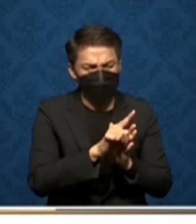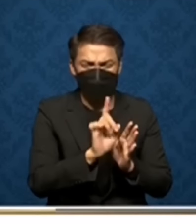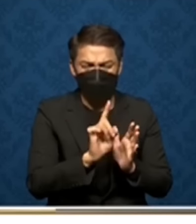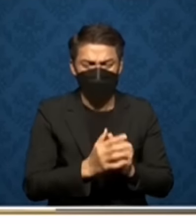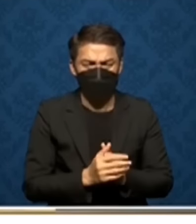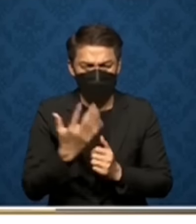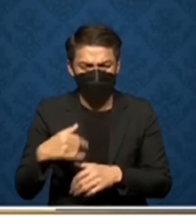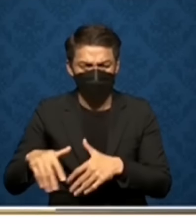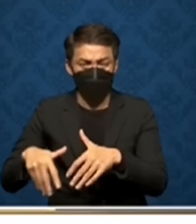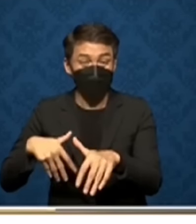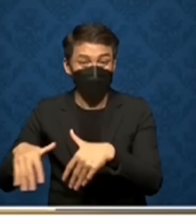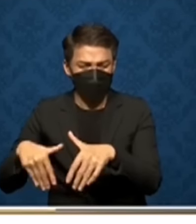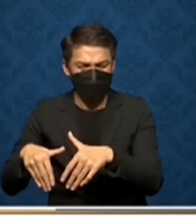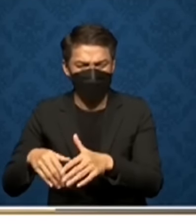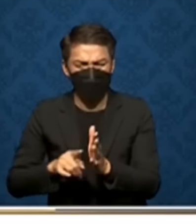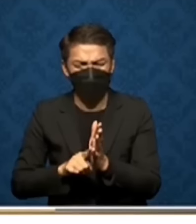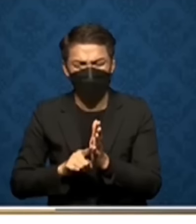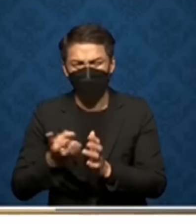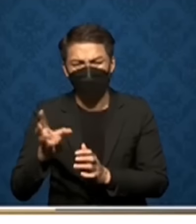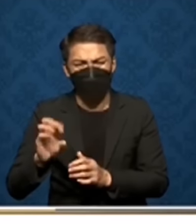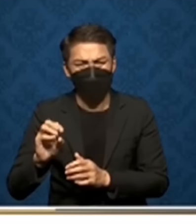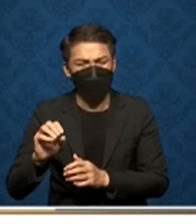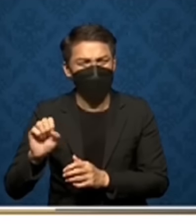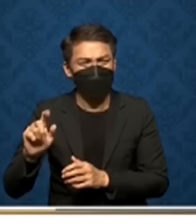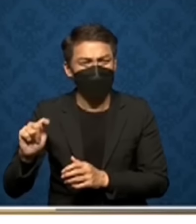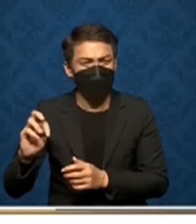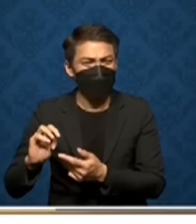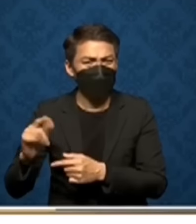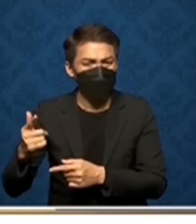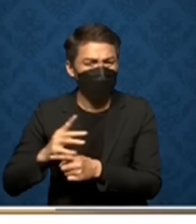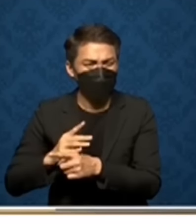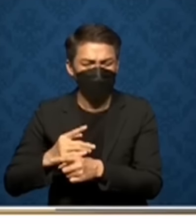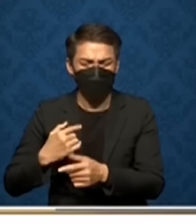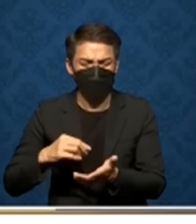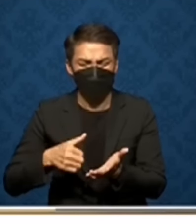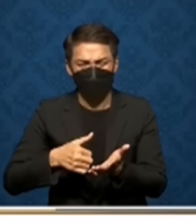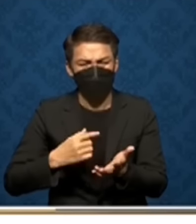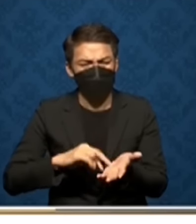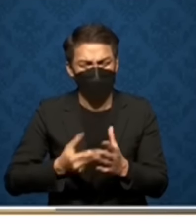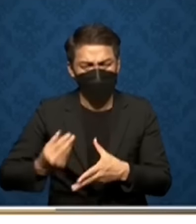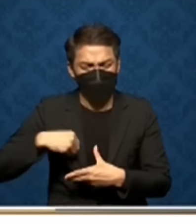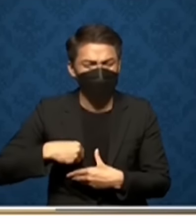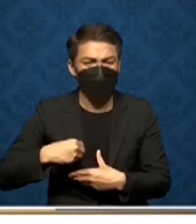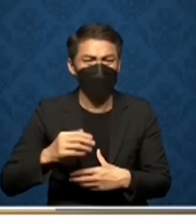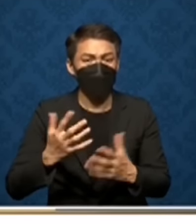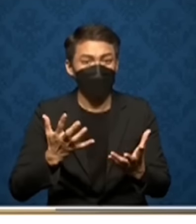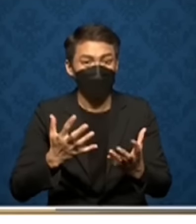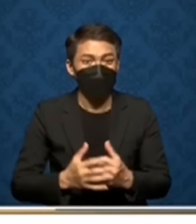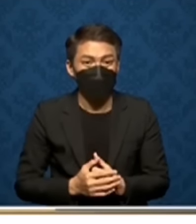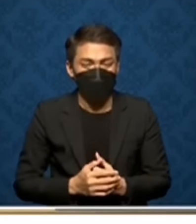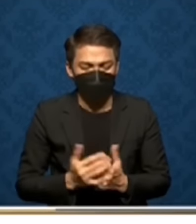อกเบี้ยกับประชาชนเนี่ยสลึงเดียวใครจะมีกำไรมากกว่านั้นที่แย่ไปฝั่งนั้นวันนี้เกษตรกรเรา